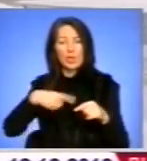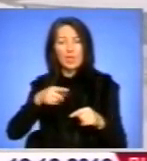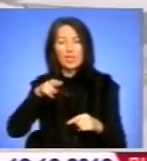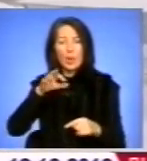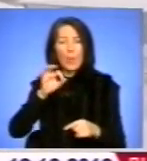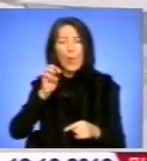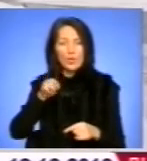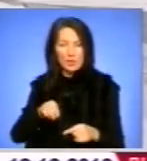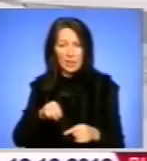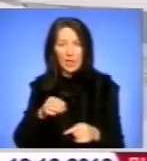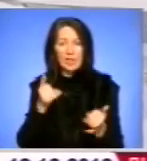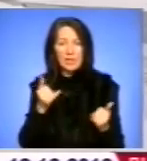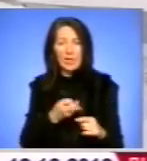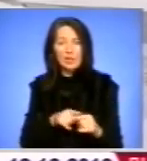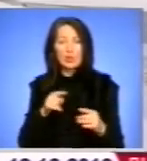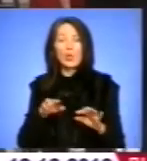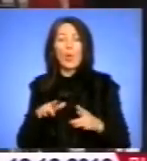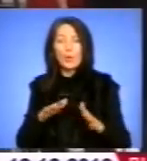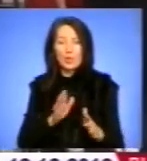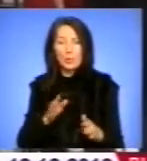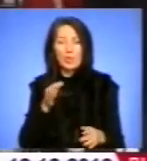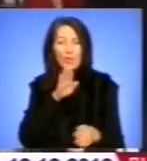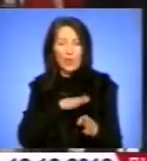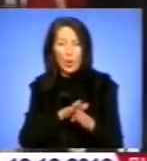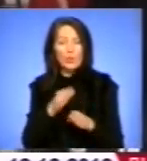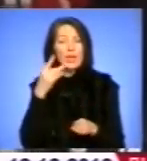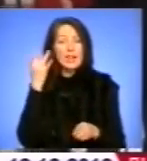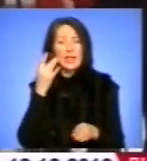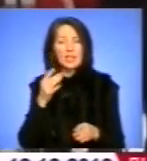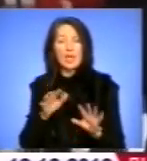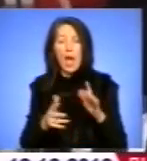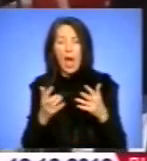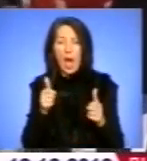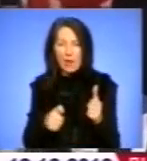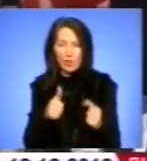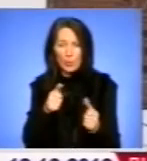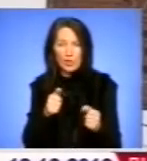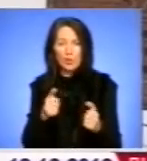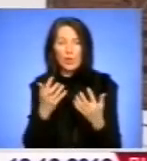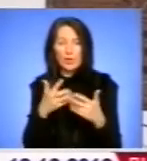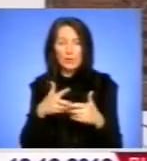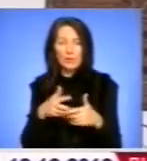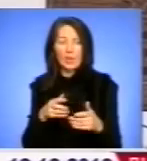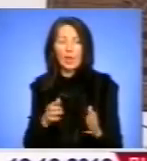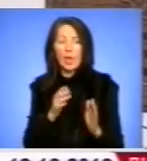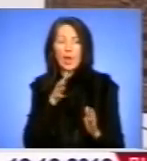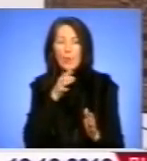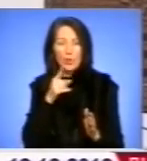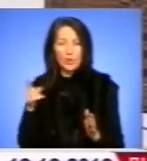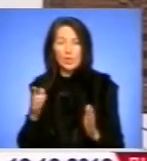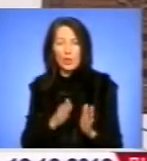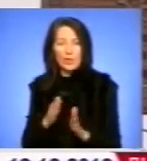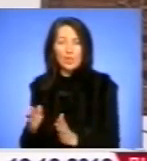ці операції виконувати буде набагато легше. Автоматизований датчик періодично в режимі онлайн передаватиме дані